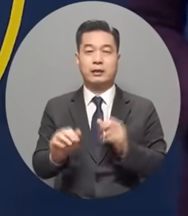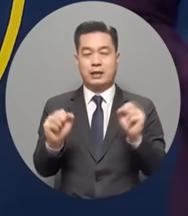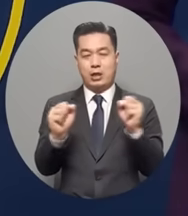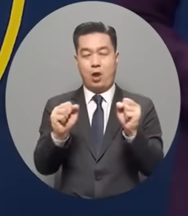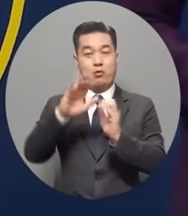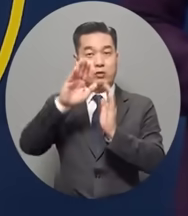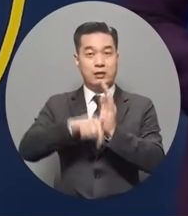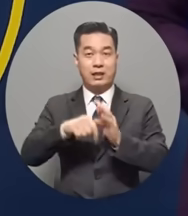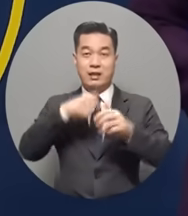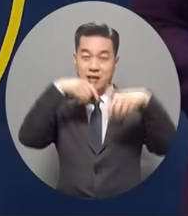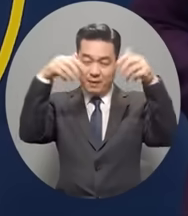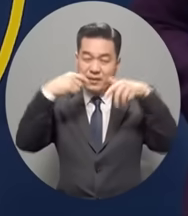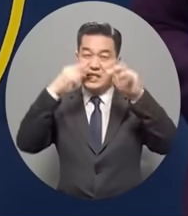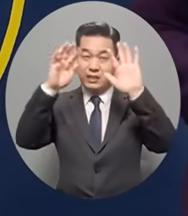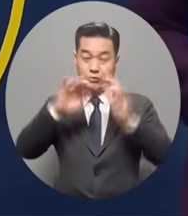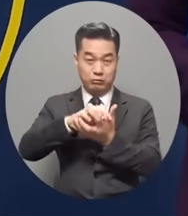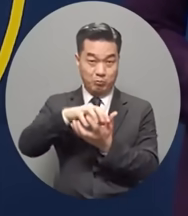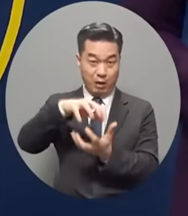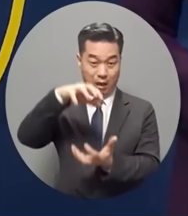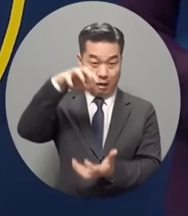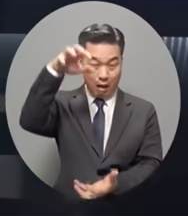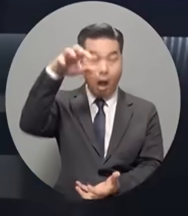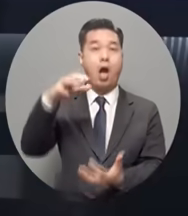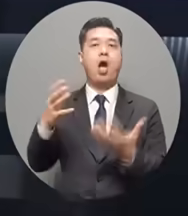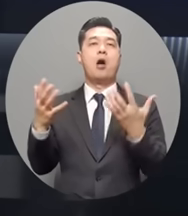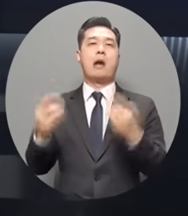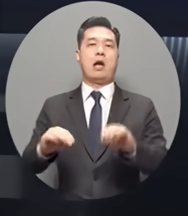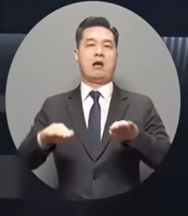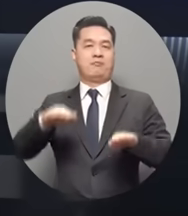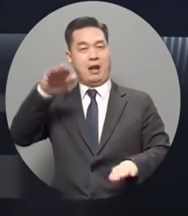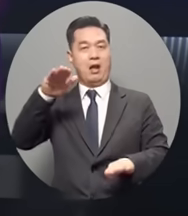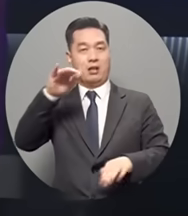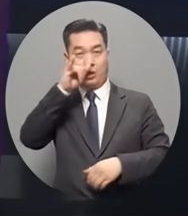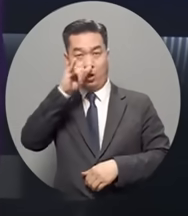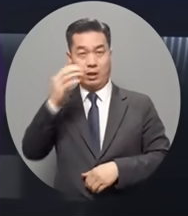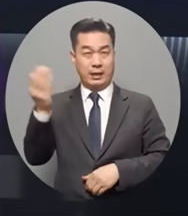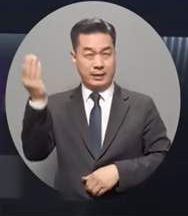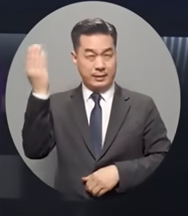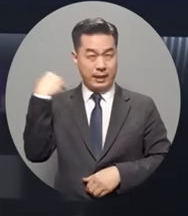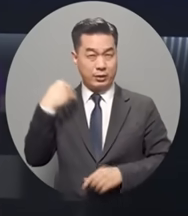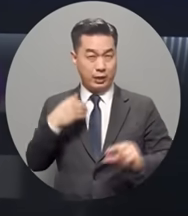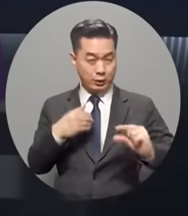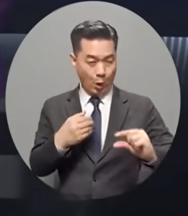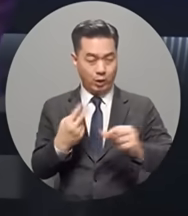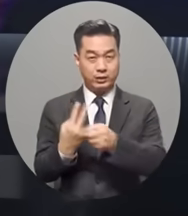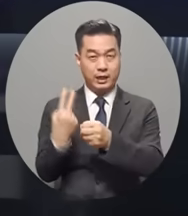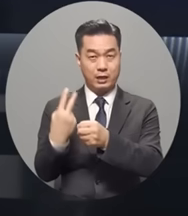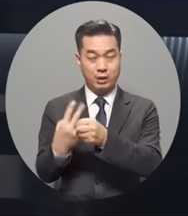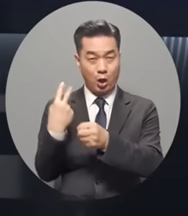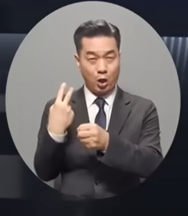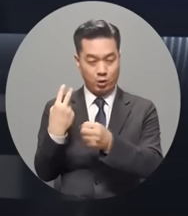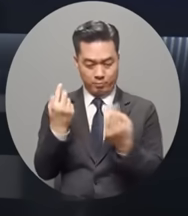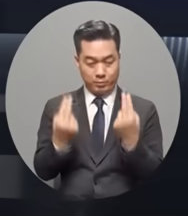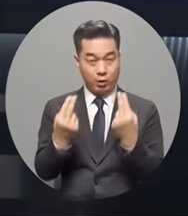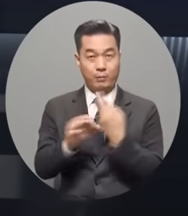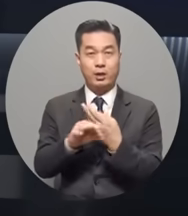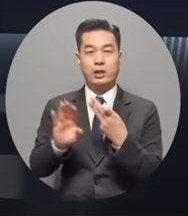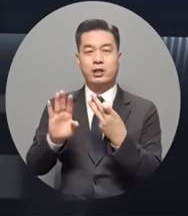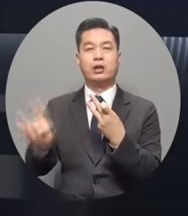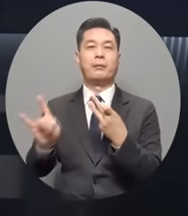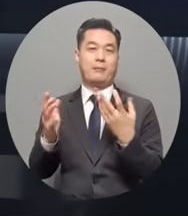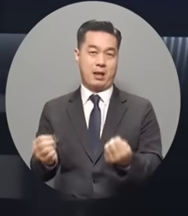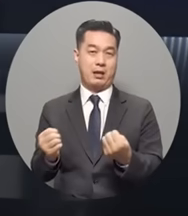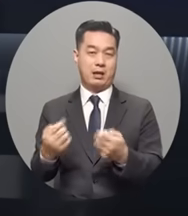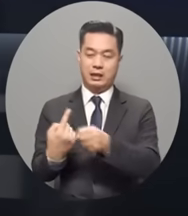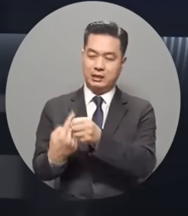이렇게 압도적으로 많습니다. 역대급으로 강수량이 적었던 이 2년 전보다는 13배나